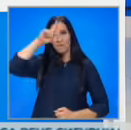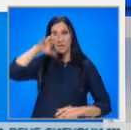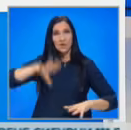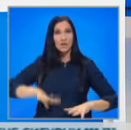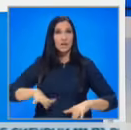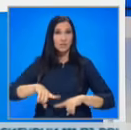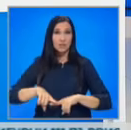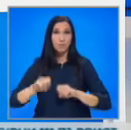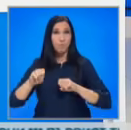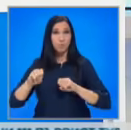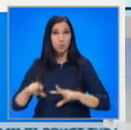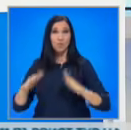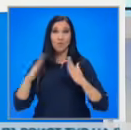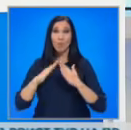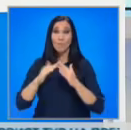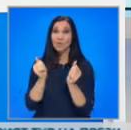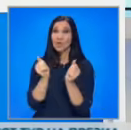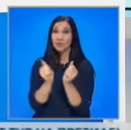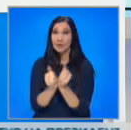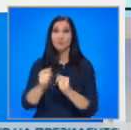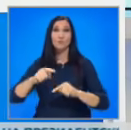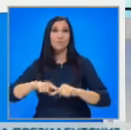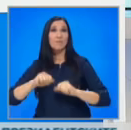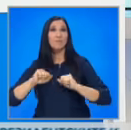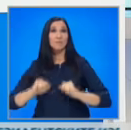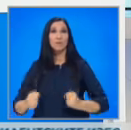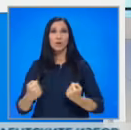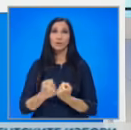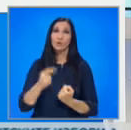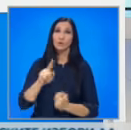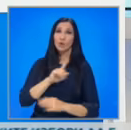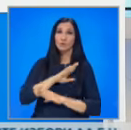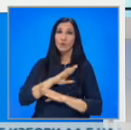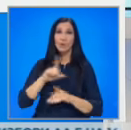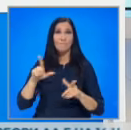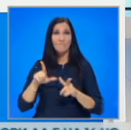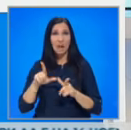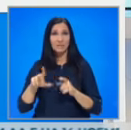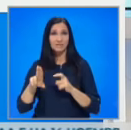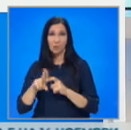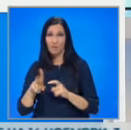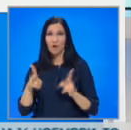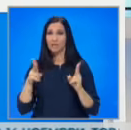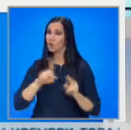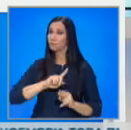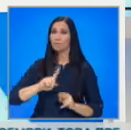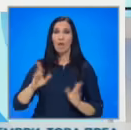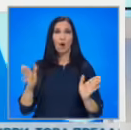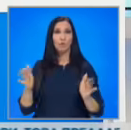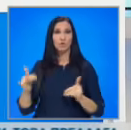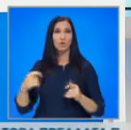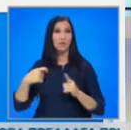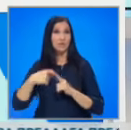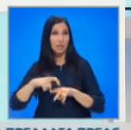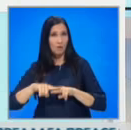Софийският градски съд пусна под домашен арест подсъдимия за тежката катастрофа, при която загина Милен Цветков. Решението не е окончателно.